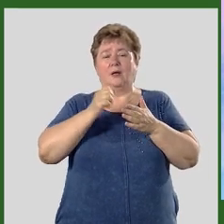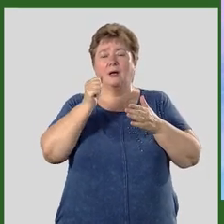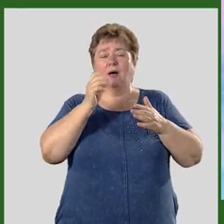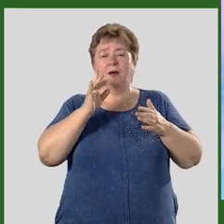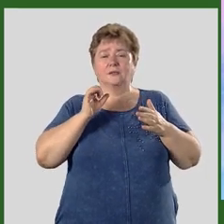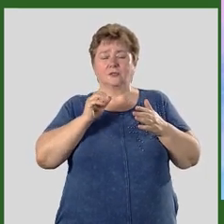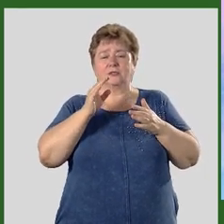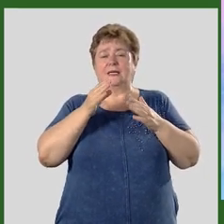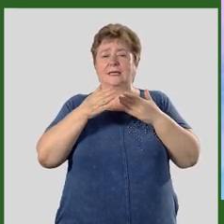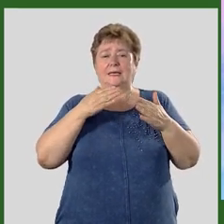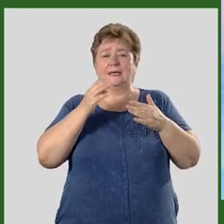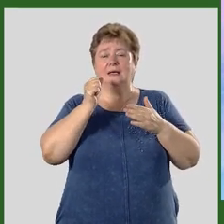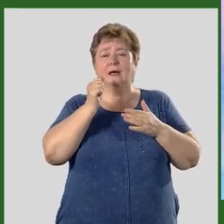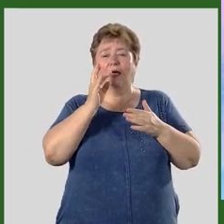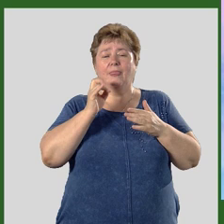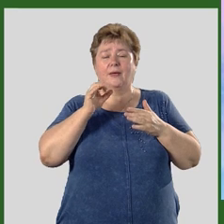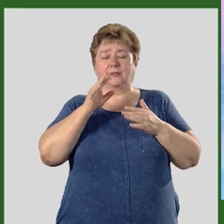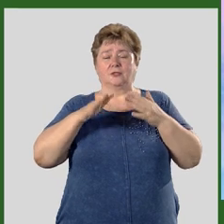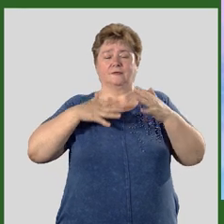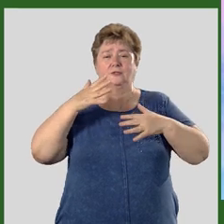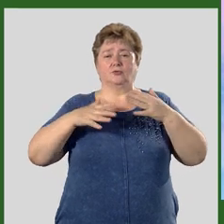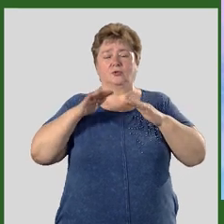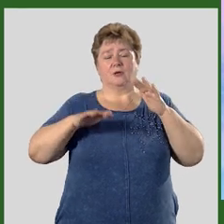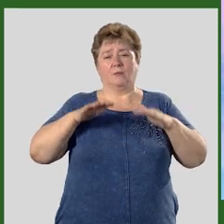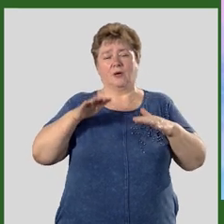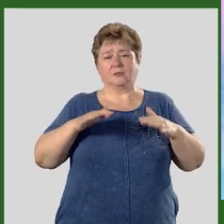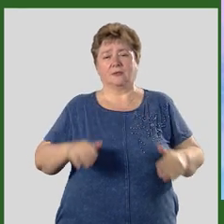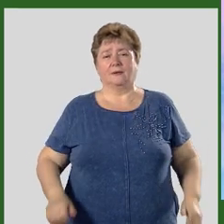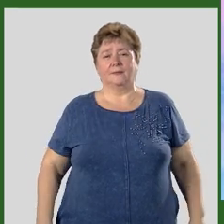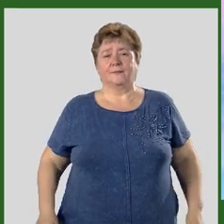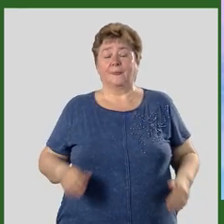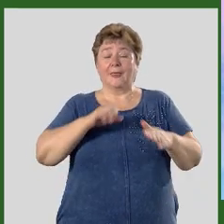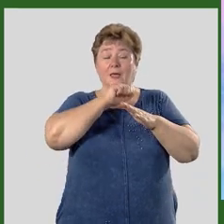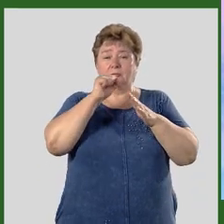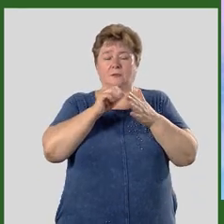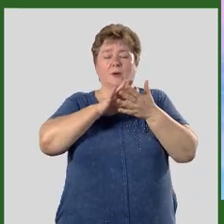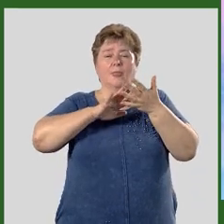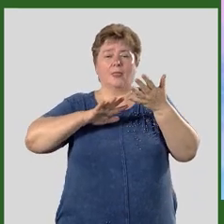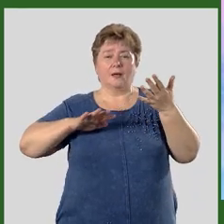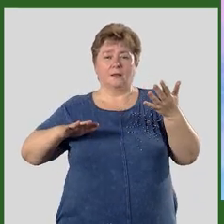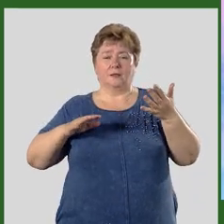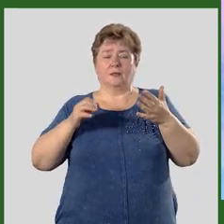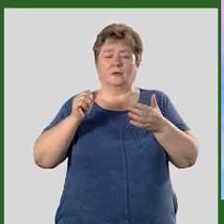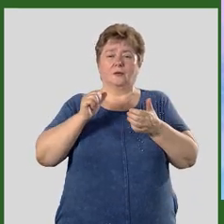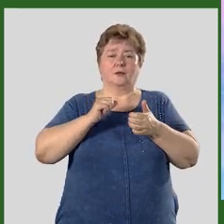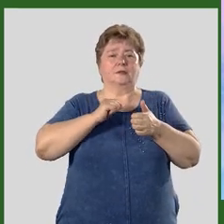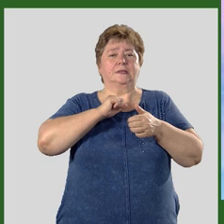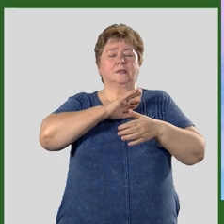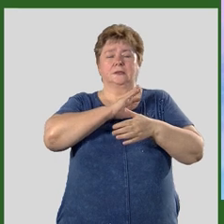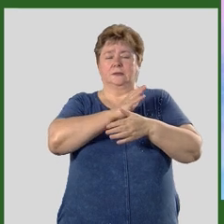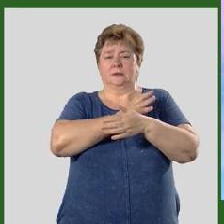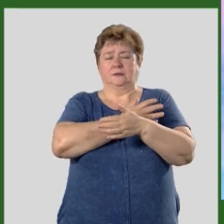арктическая или антарктическая воздушная масса. Зима длинная и